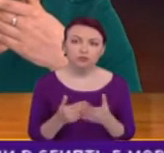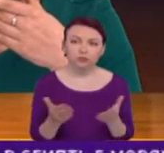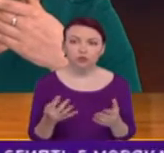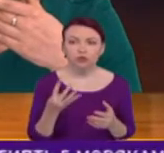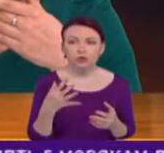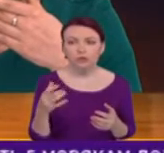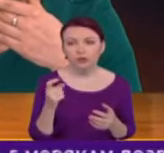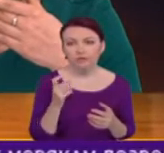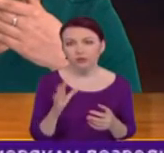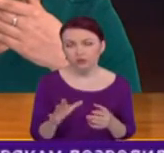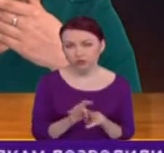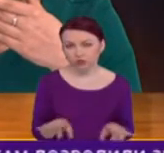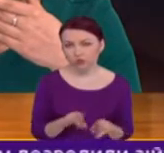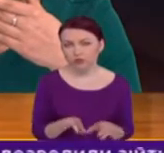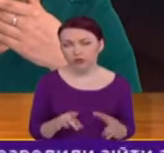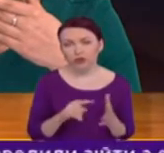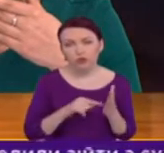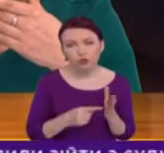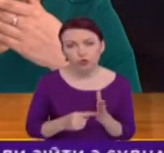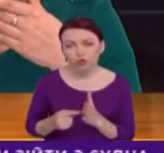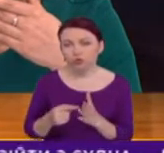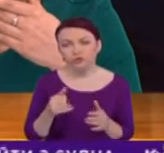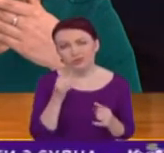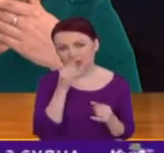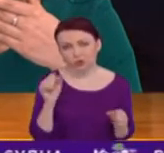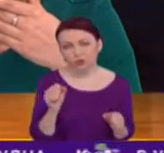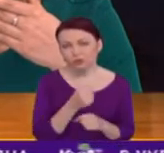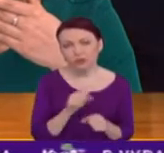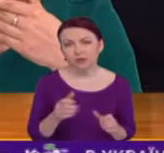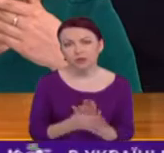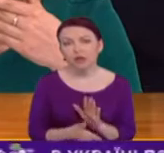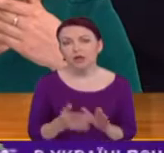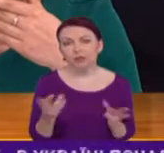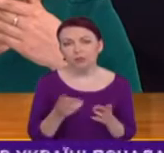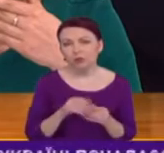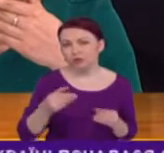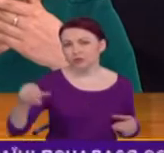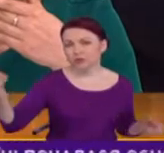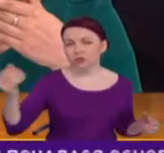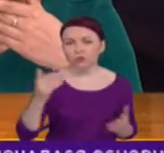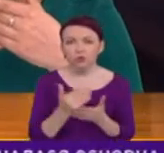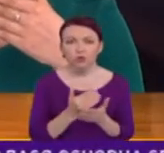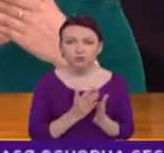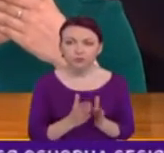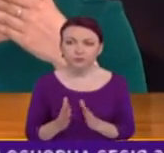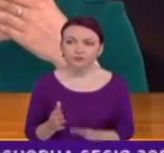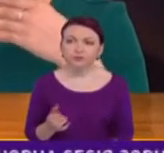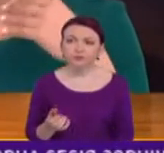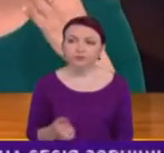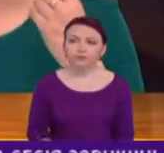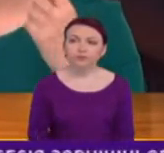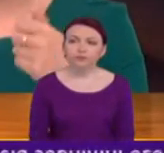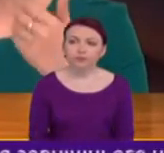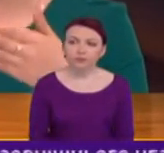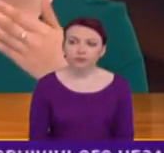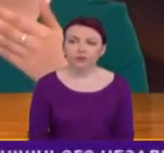хвилин 45. Тобто точечно ви не зрозумієте, це треба розвернути програму, систему. І... добре, давайте тоді я думаю, що